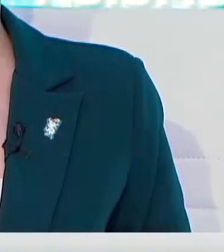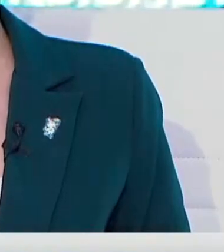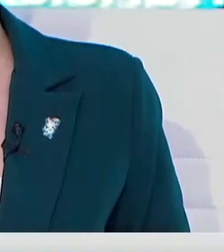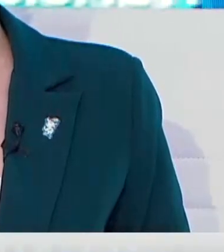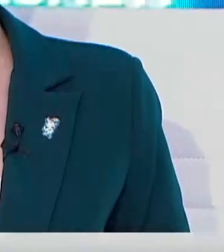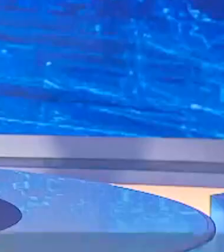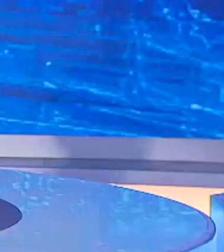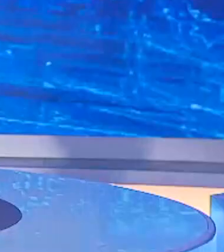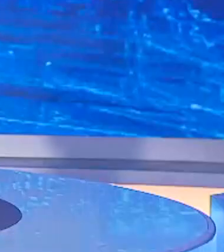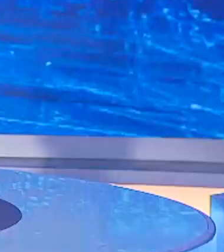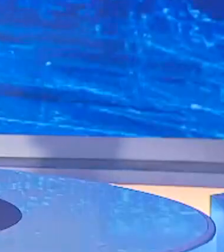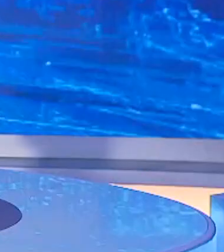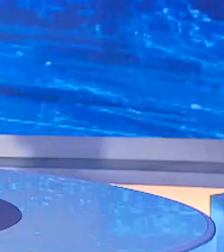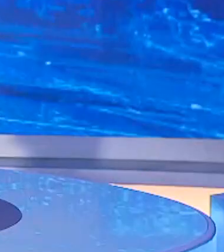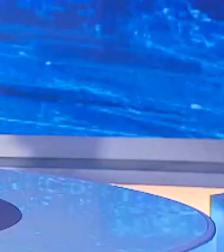выпуск.